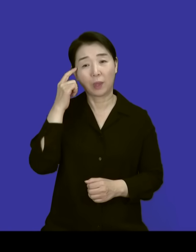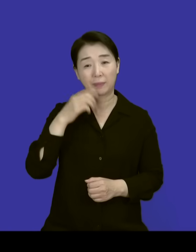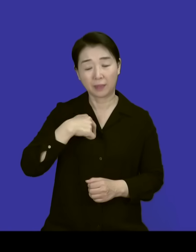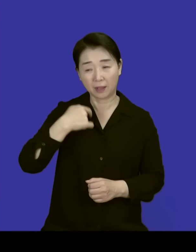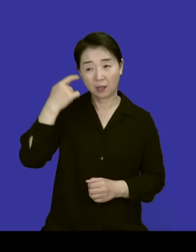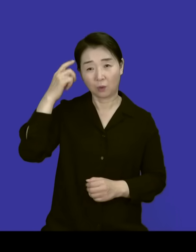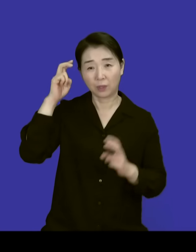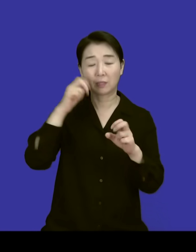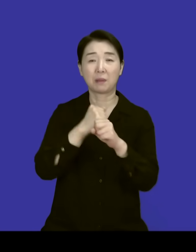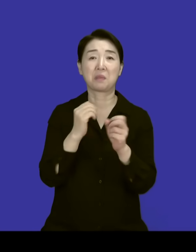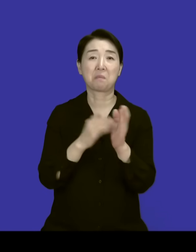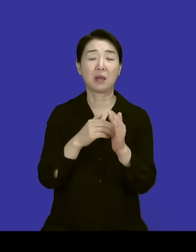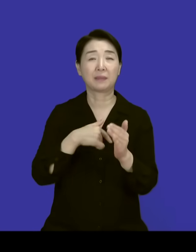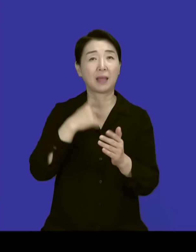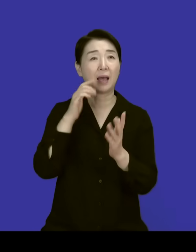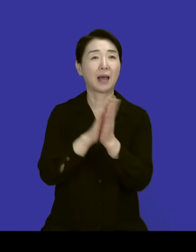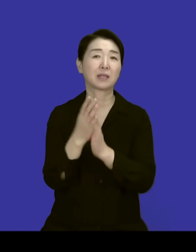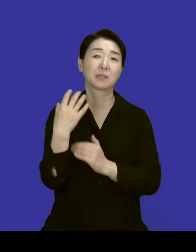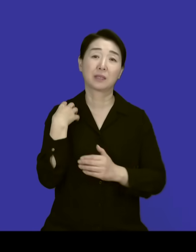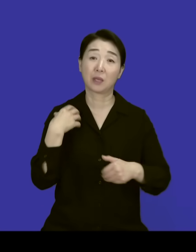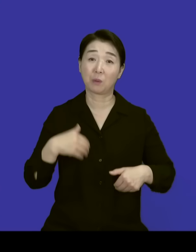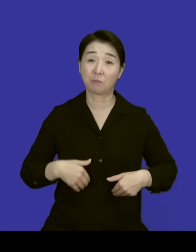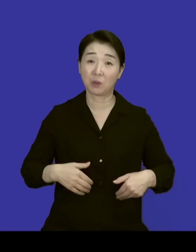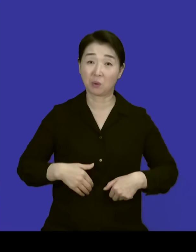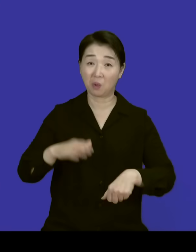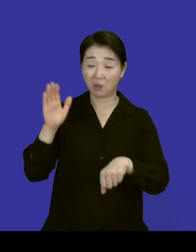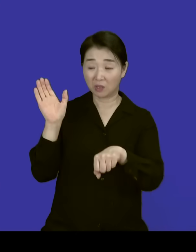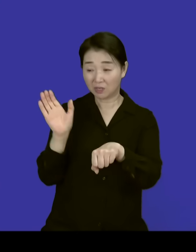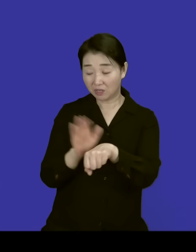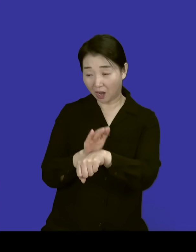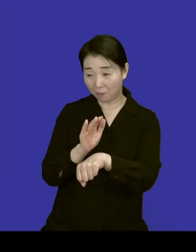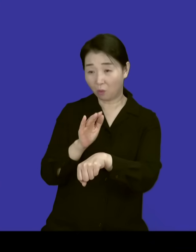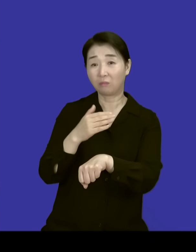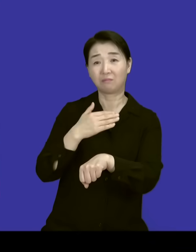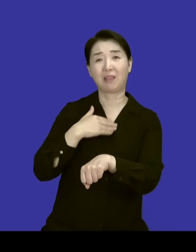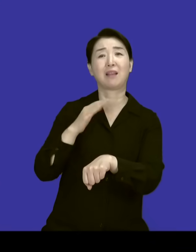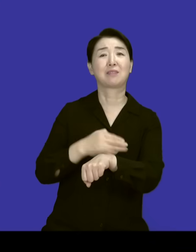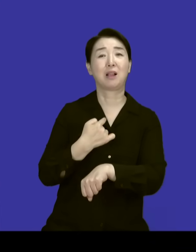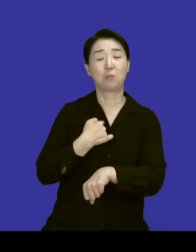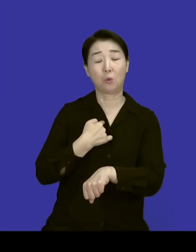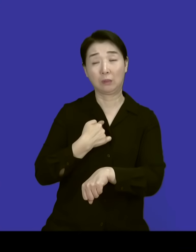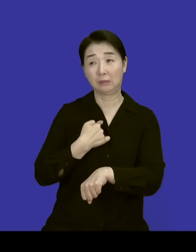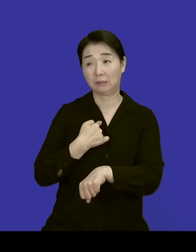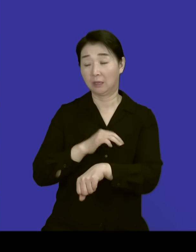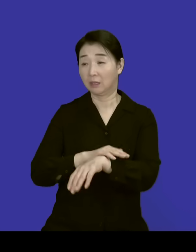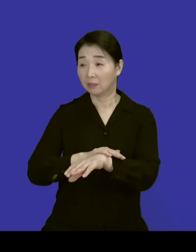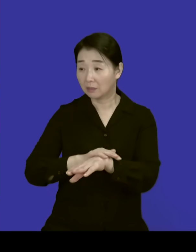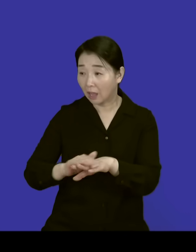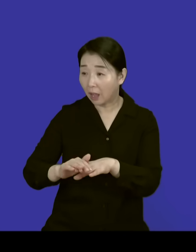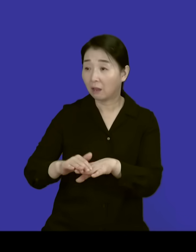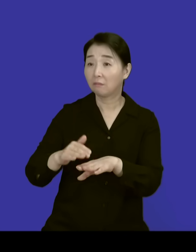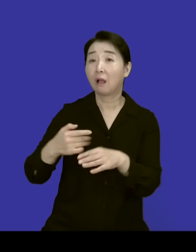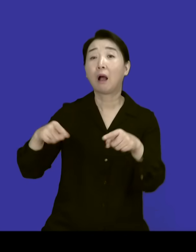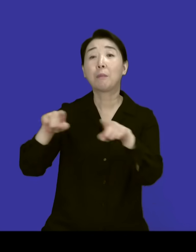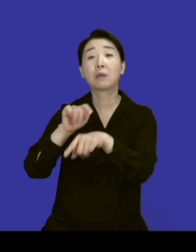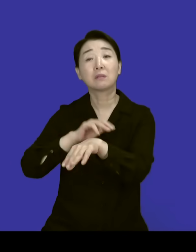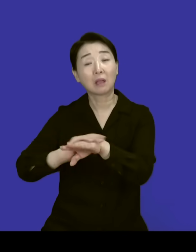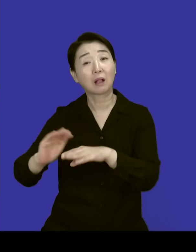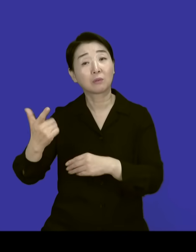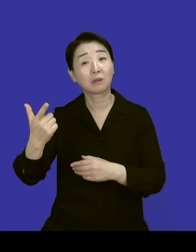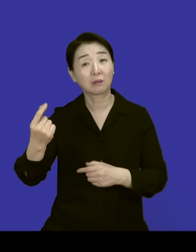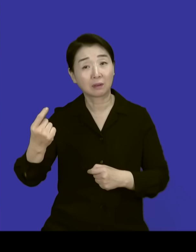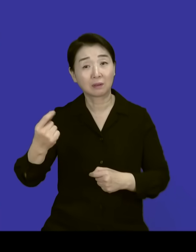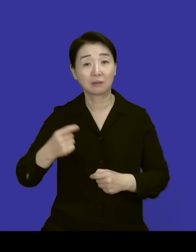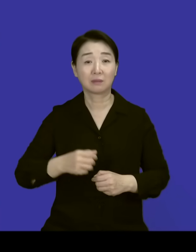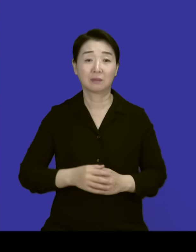회사고 제 몫이고 잘못돼도 제 잘못이고 잘 되면 이제 같이 다 잘 된 거로 해야지. 그렇죠, 그렇죠. 예, 이거를